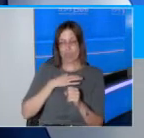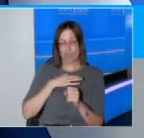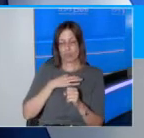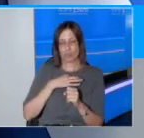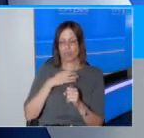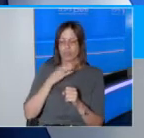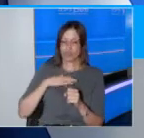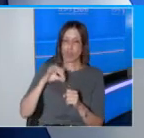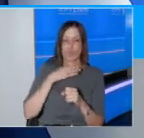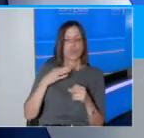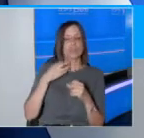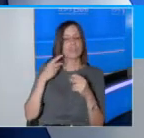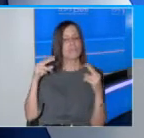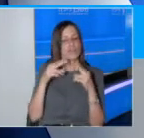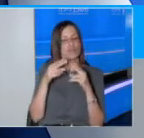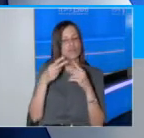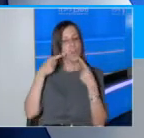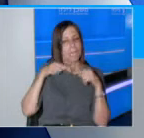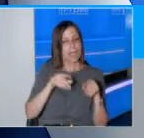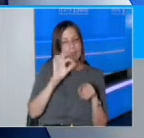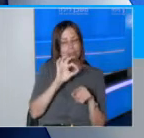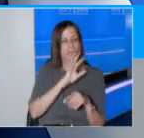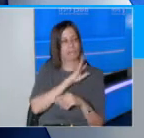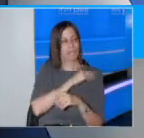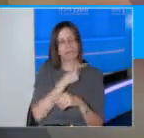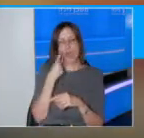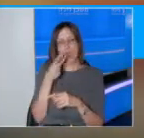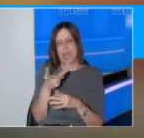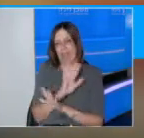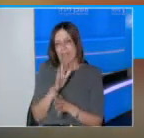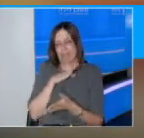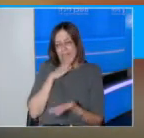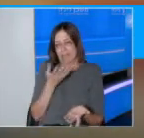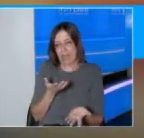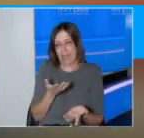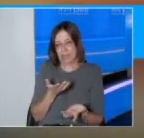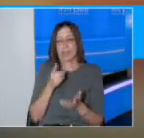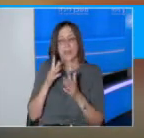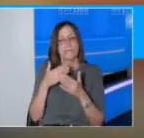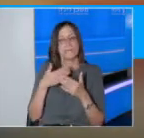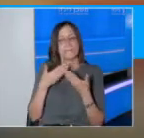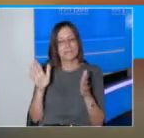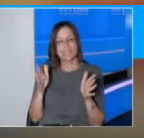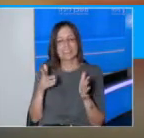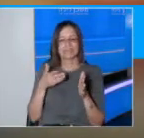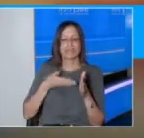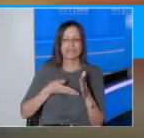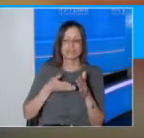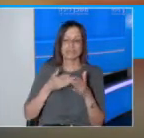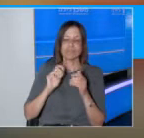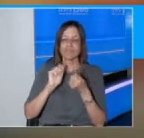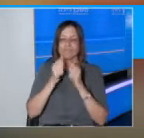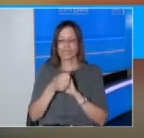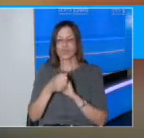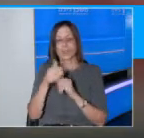את המקבילים שלהם, הפלסטינים. אני לא רואה עם זה שום בעיה. פריצה דרך מדינית, כמו שאמרתי,